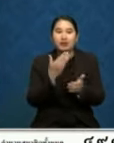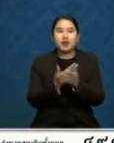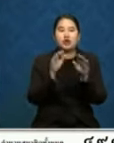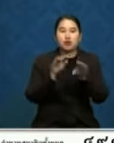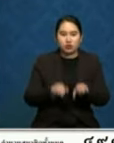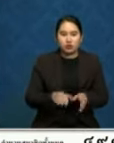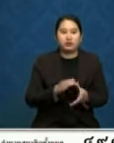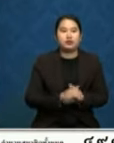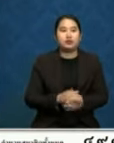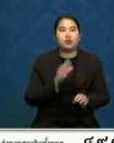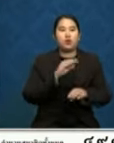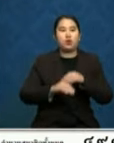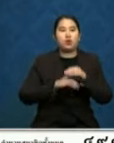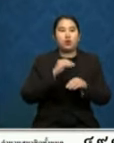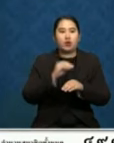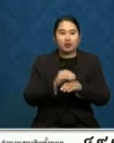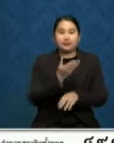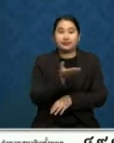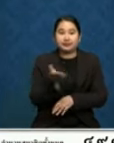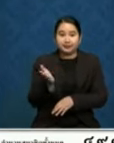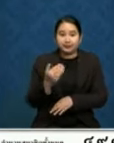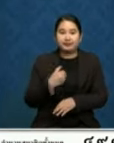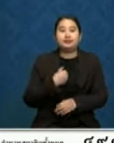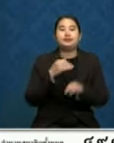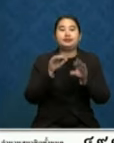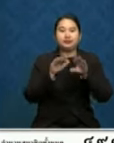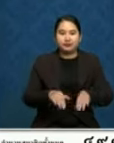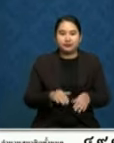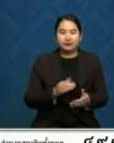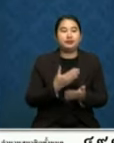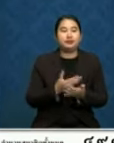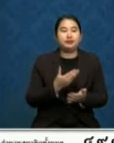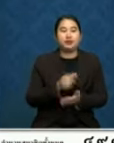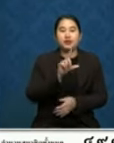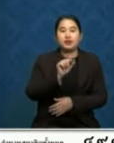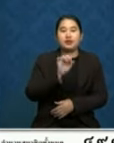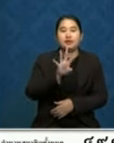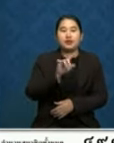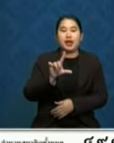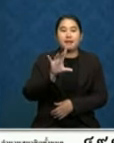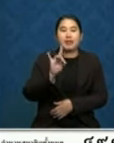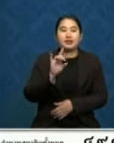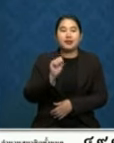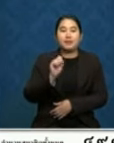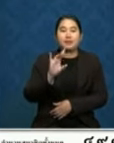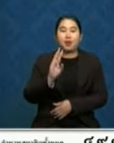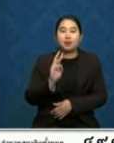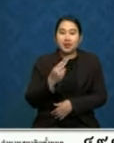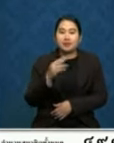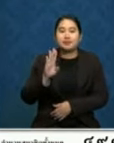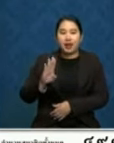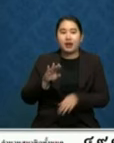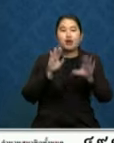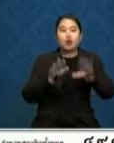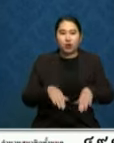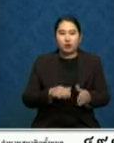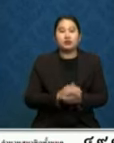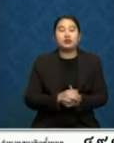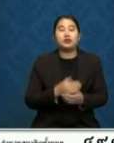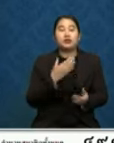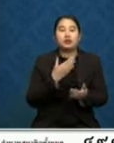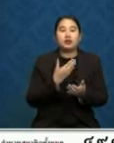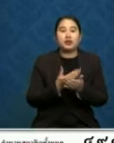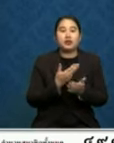ประมาณนะครับโครงการ Be Smart Say No to Drug นะครับจำนวน 24,860,000 บาทซึ่งแค่เป็นคิดเป็นเพียงนะ